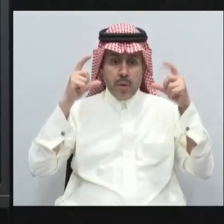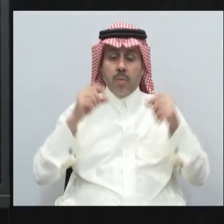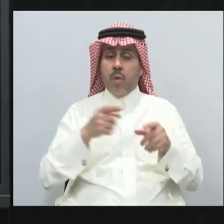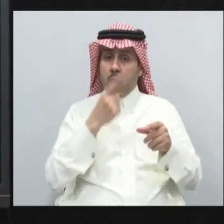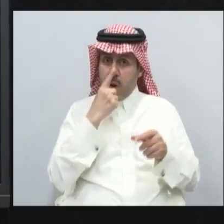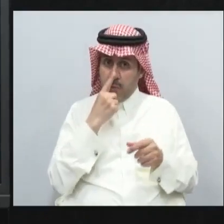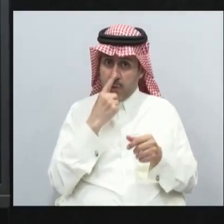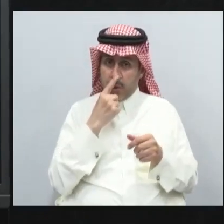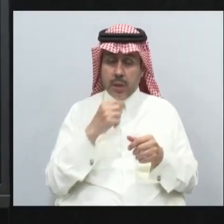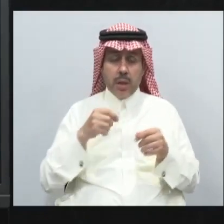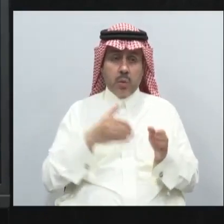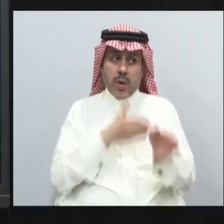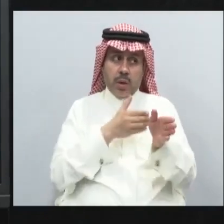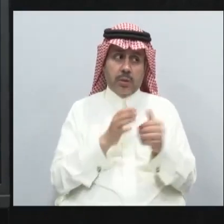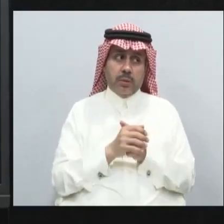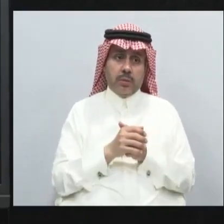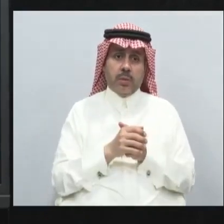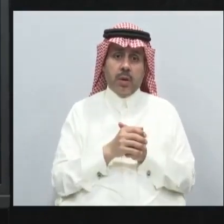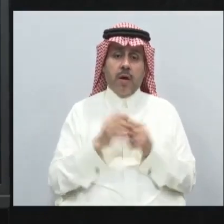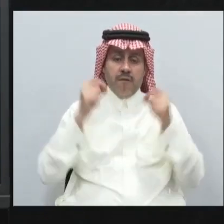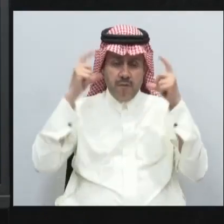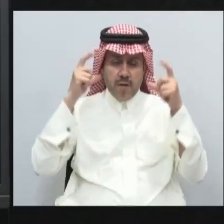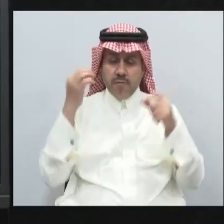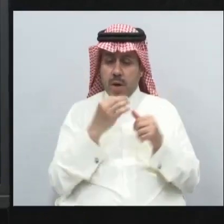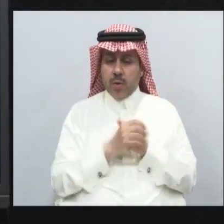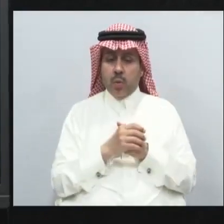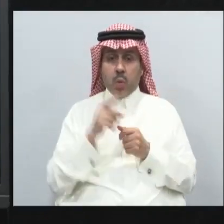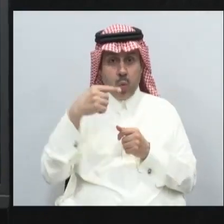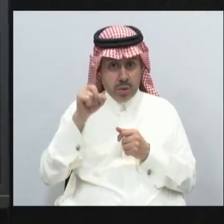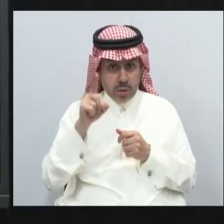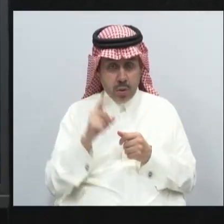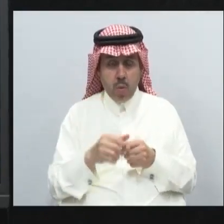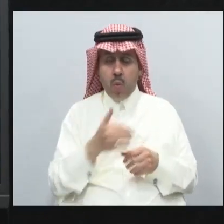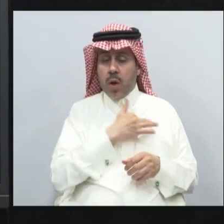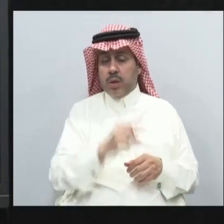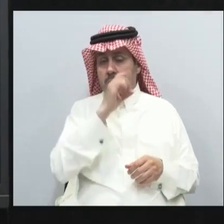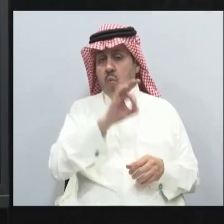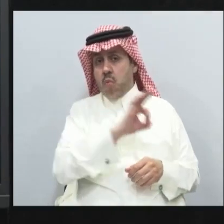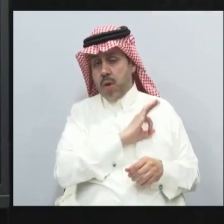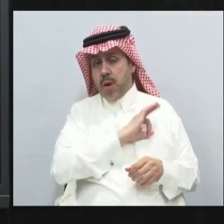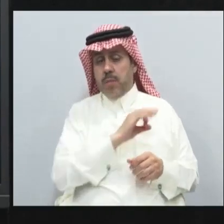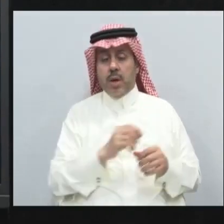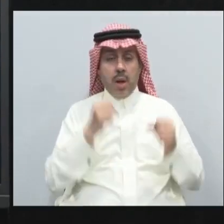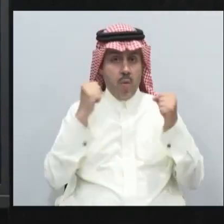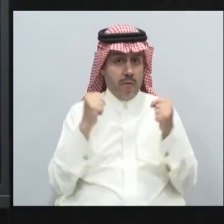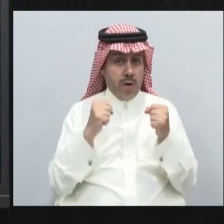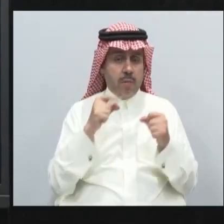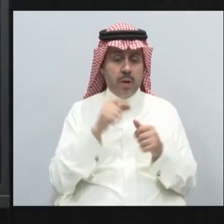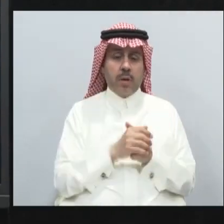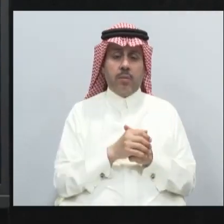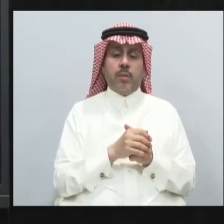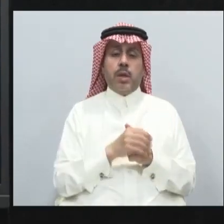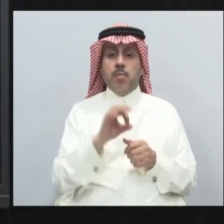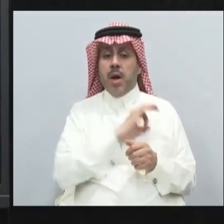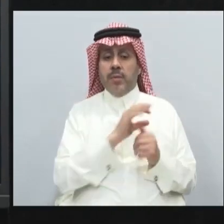والقبول والانقياد فادر ما اقوله والصدق والاخلاص والمحبه وفقك الله لما